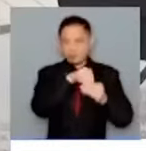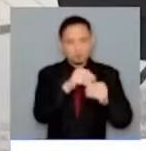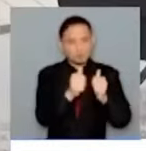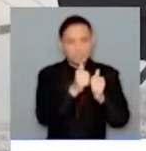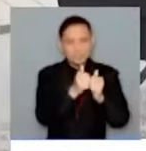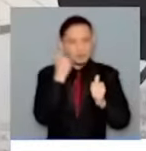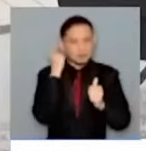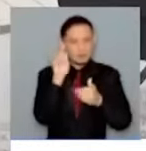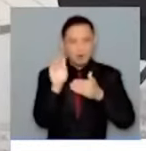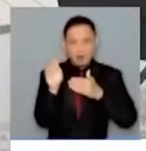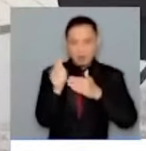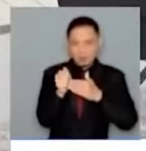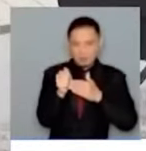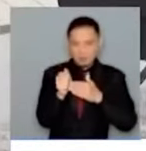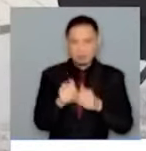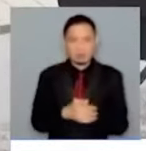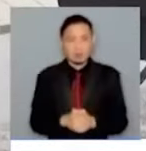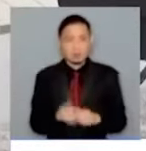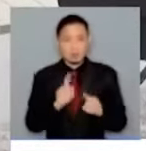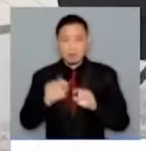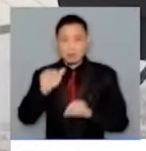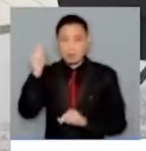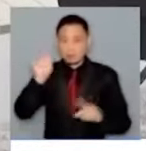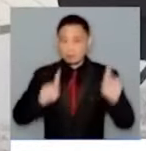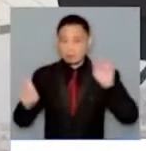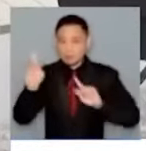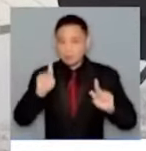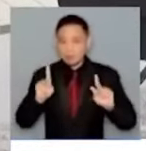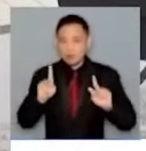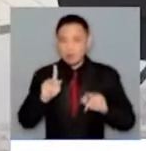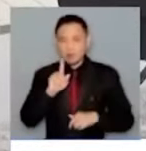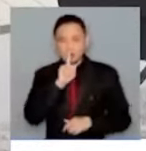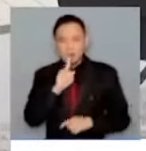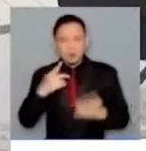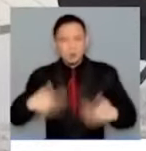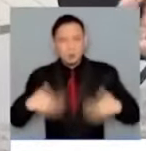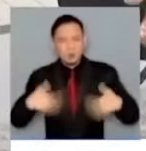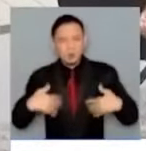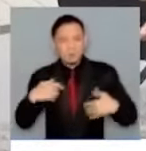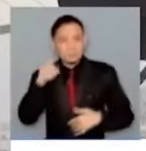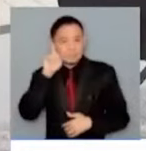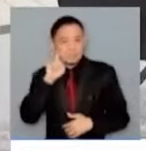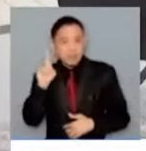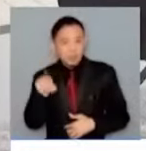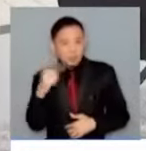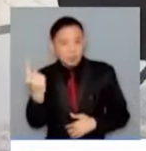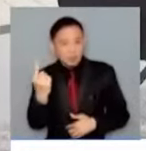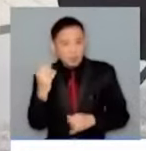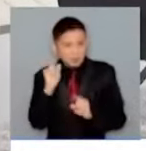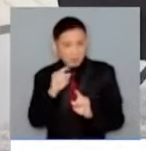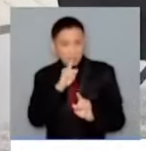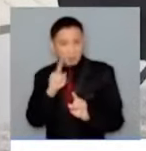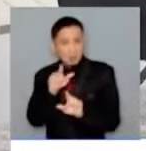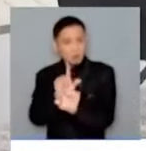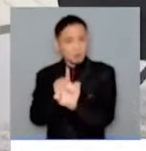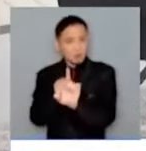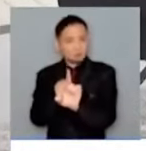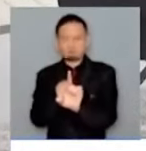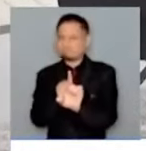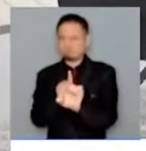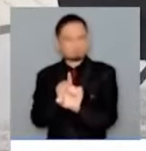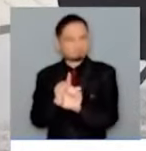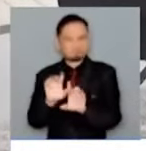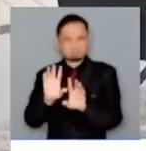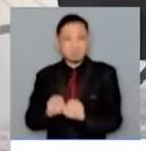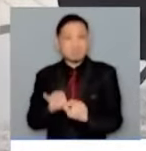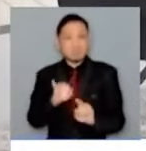of course, para sa iba, hindi daw pakikiapid o pagtatalik ang test ng infidelity. Kapag ma-fall in love daw at magmahal